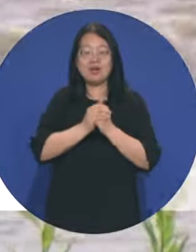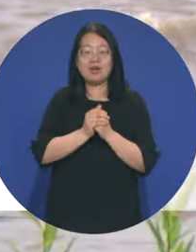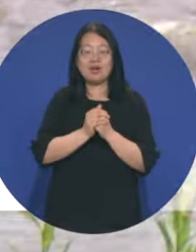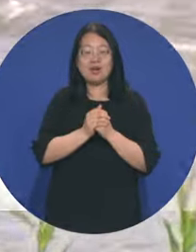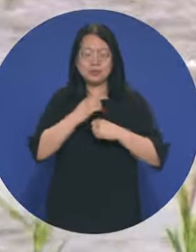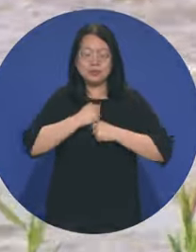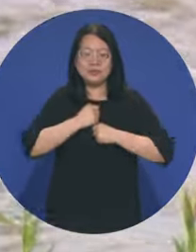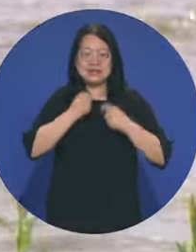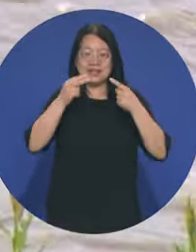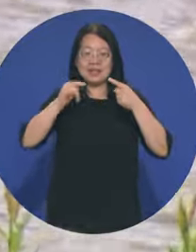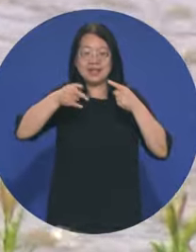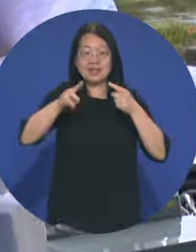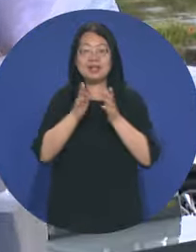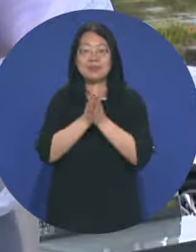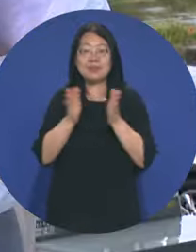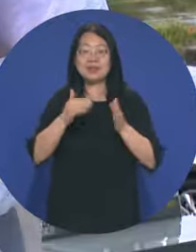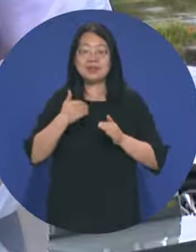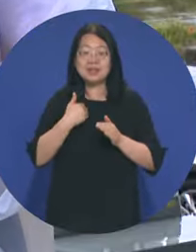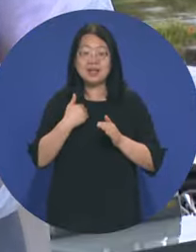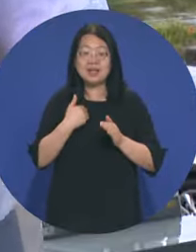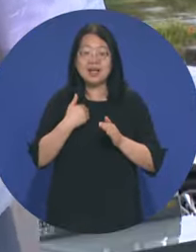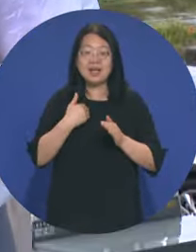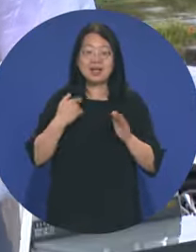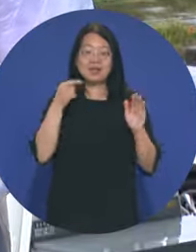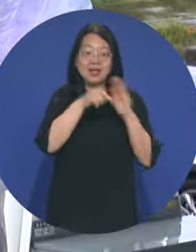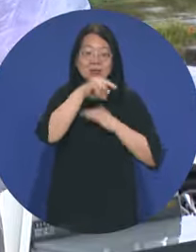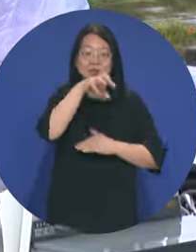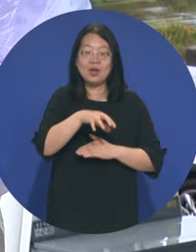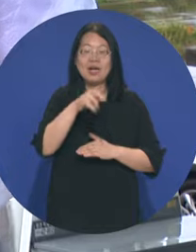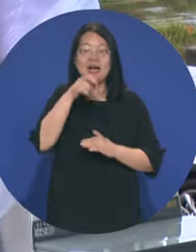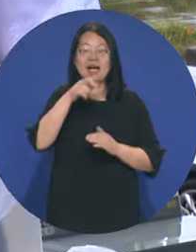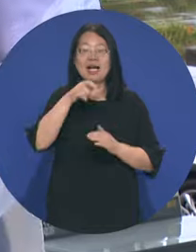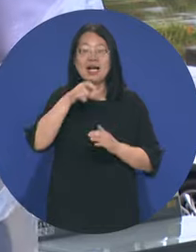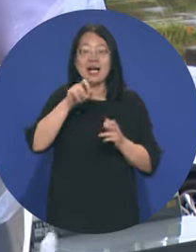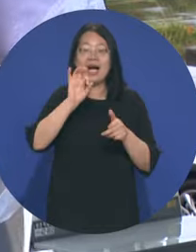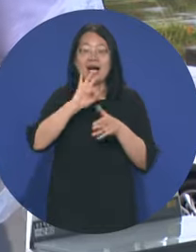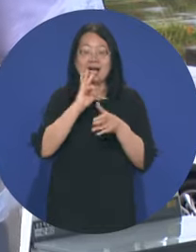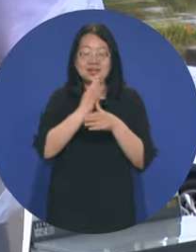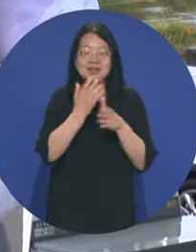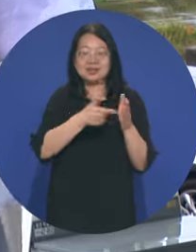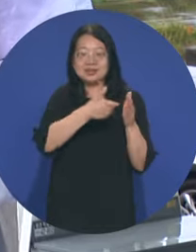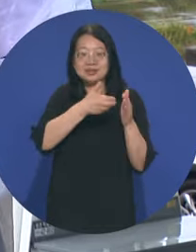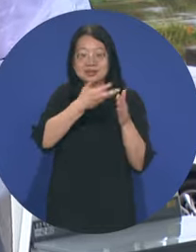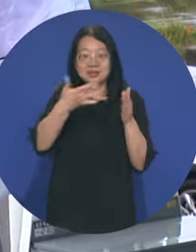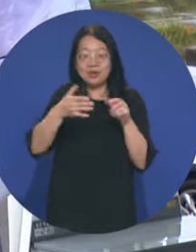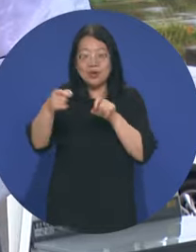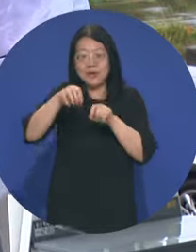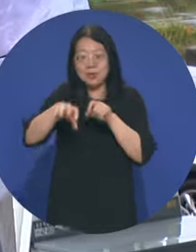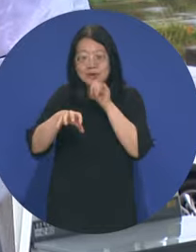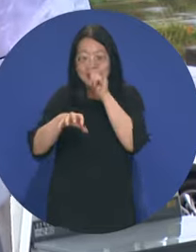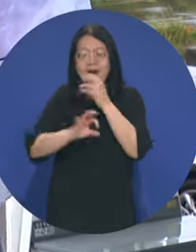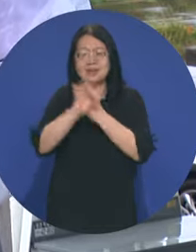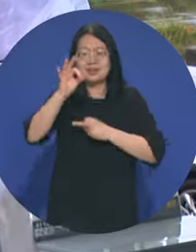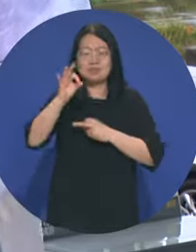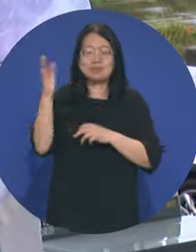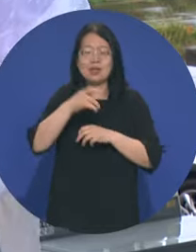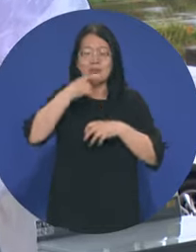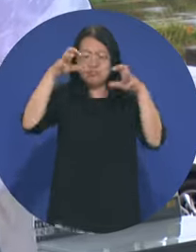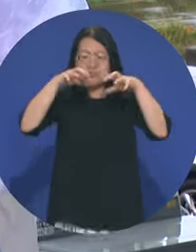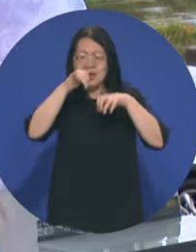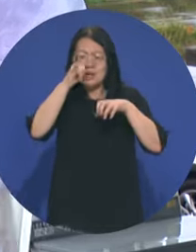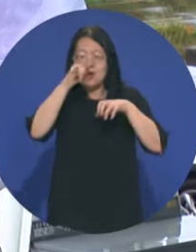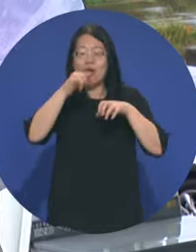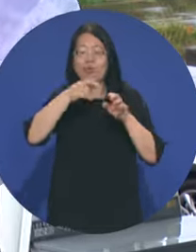1단계가 가동되기도 했습니다. 제가 나와 있는 이곳은 안양천 안양대교 인근입니다. 아침부터 세차게 내린 비로 한눈에